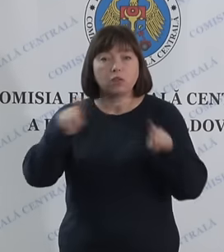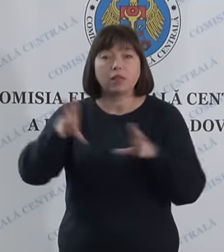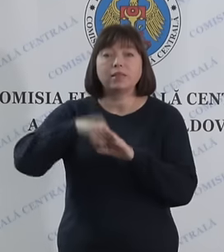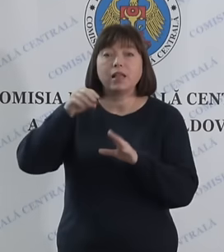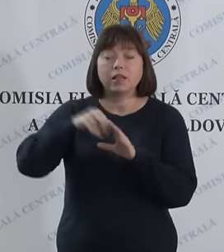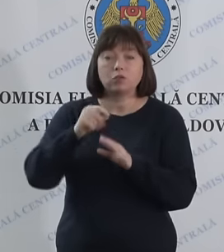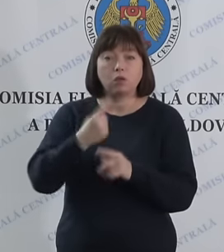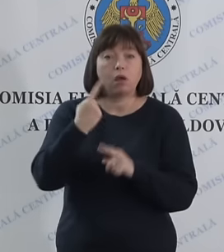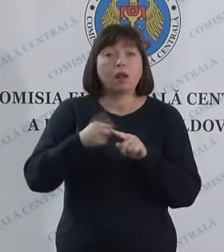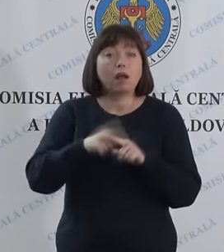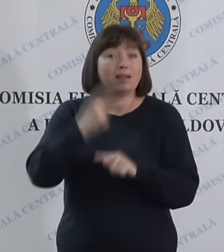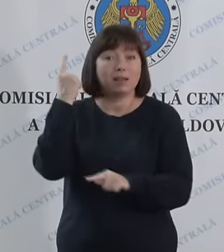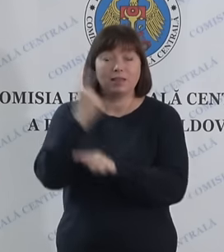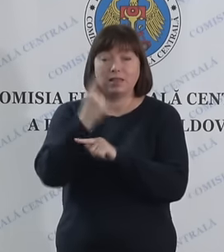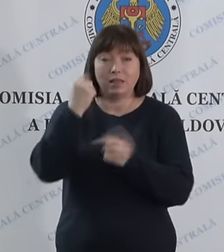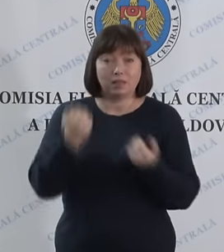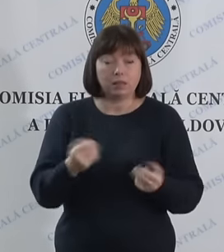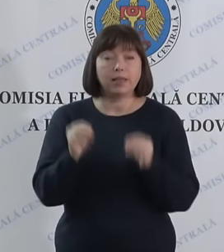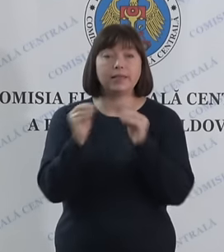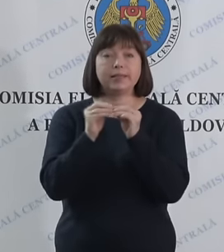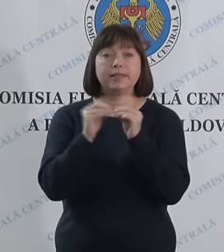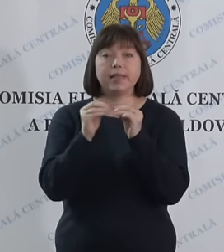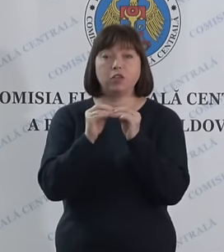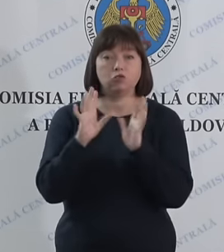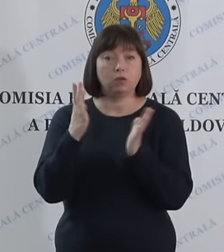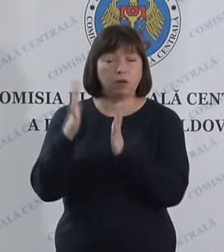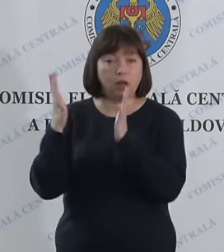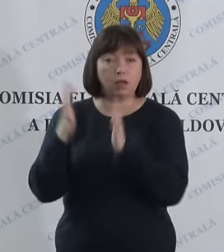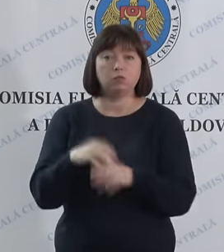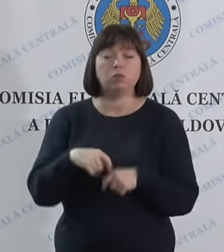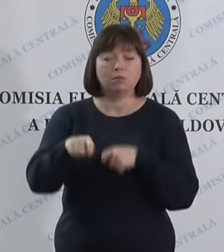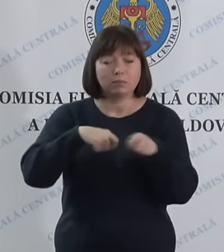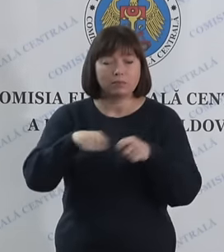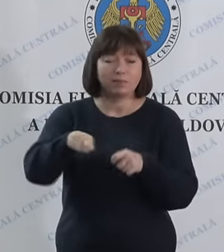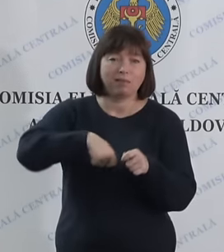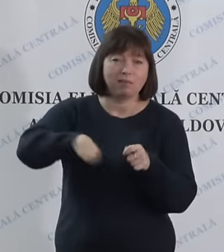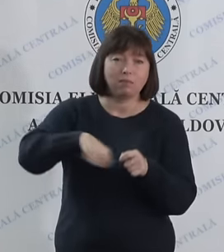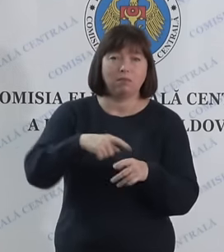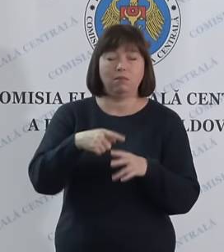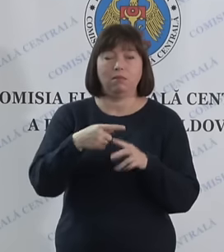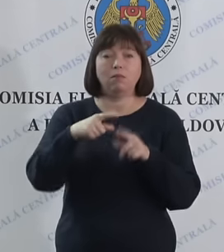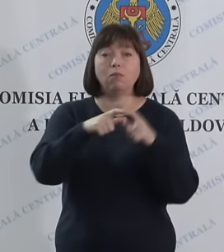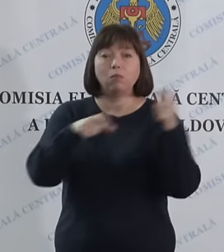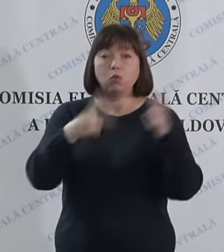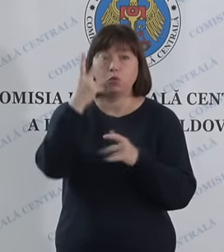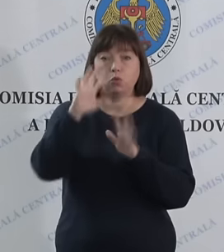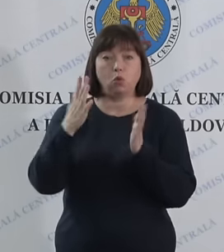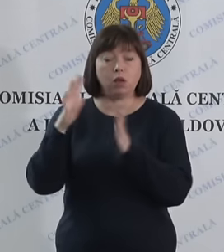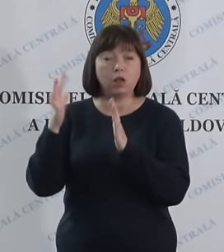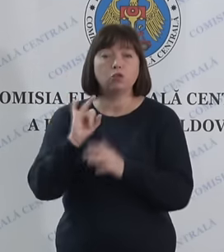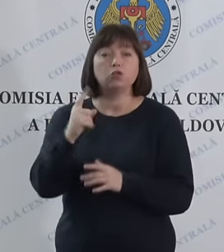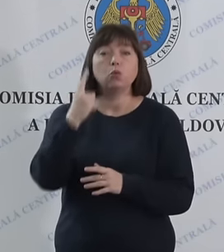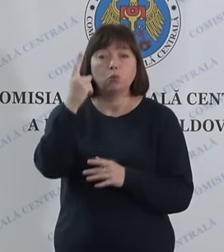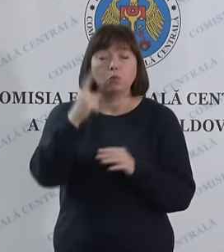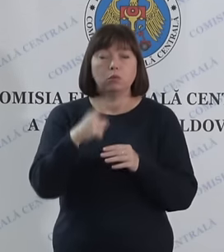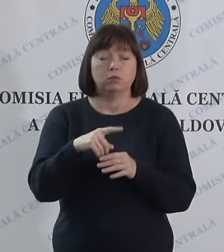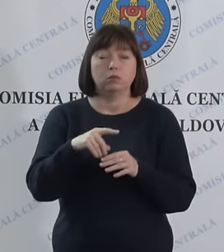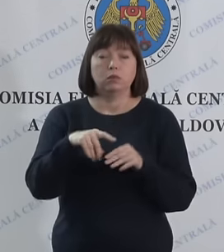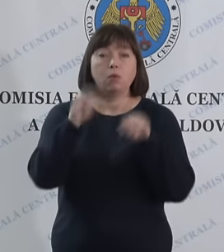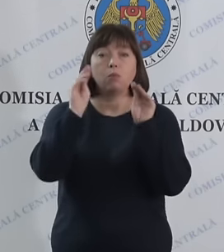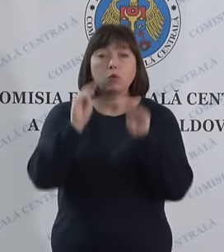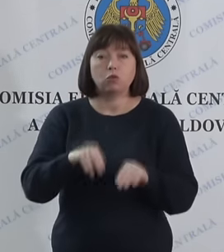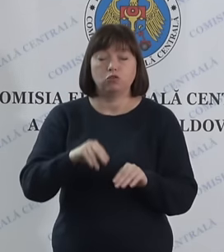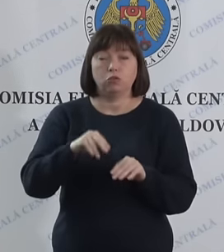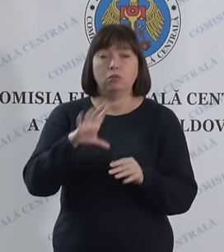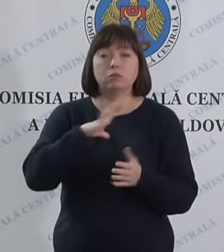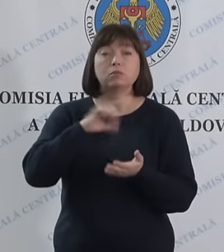electorală interzisă, 10 cazuri, deteriorarea buletinelor de vot, 2 cazuri și un proces